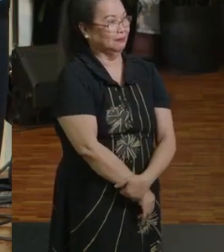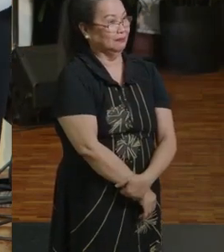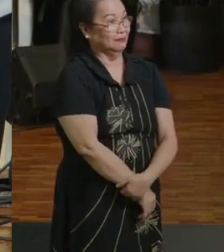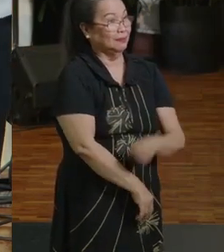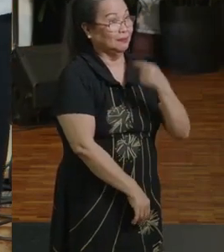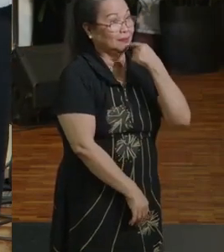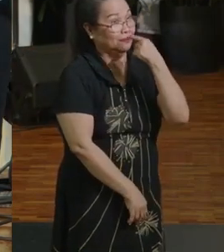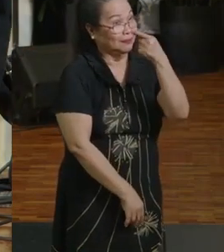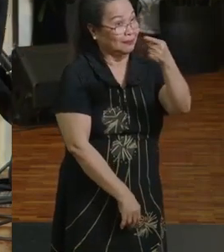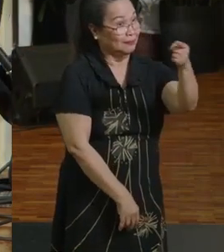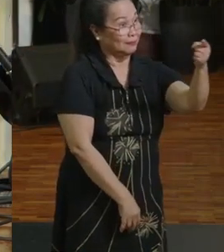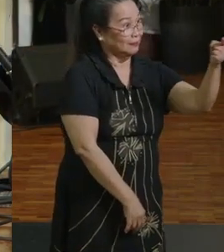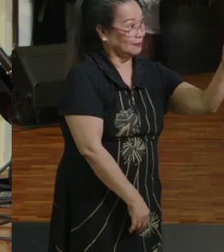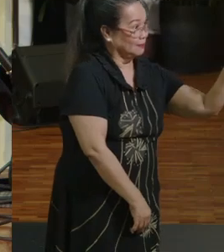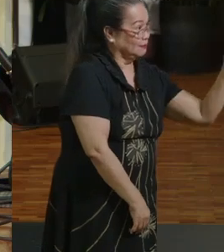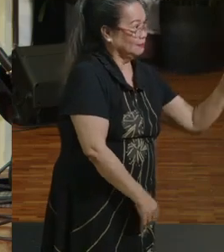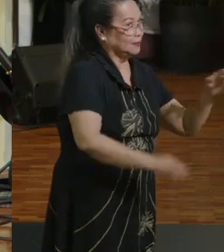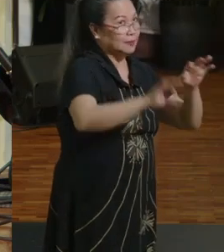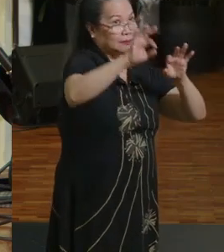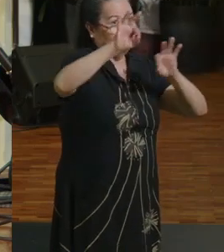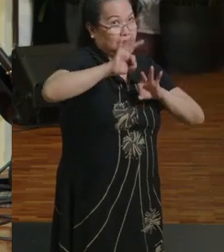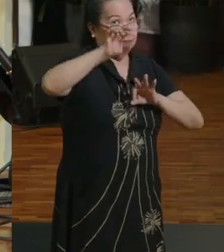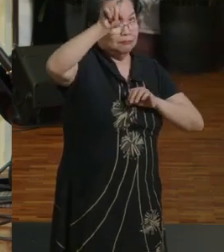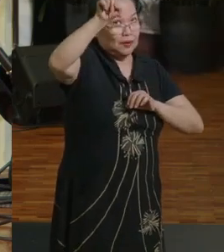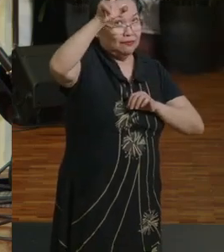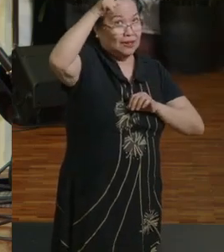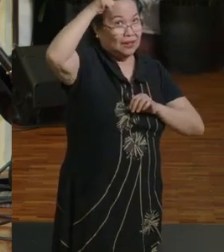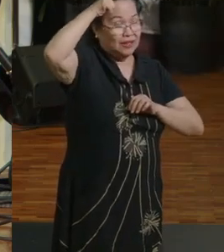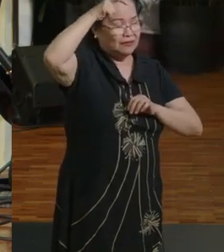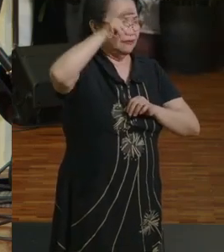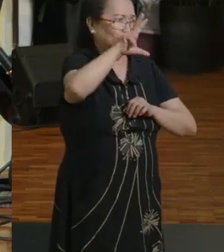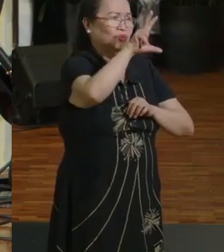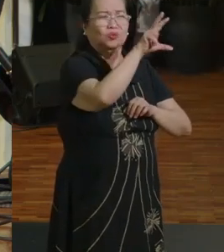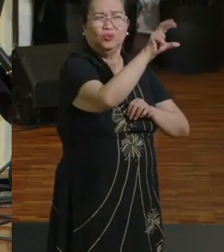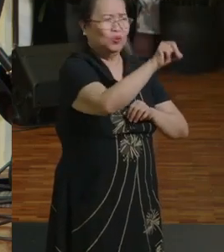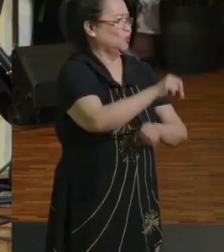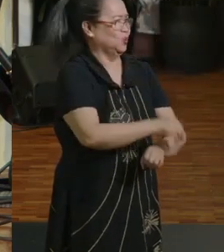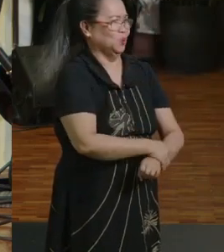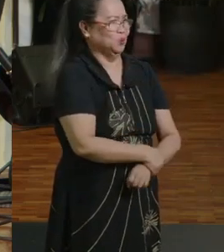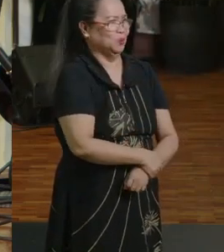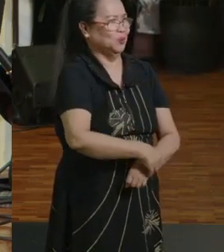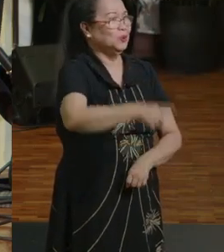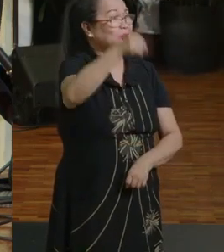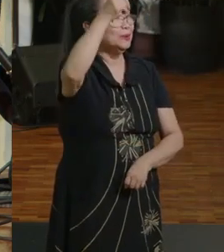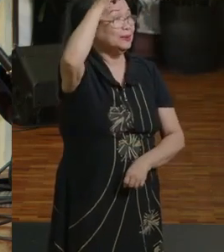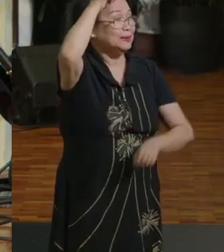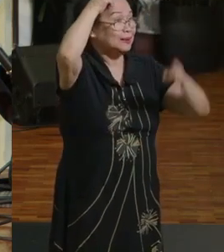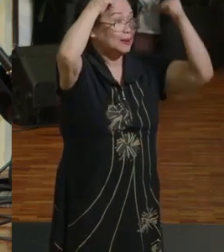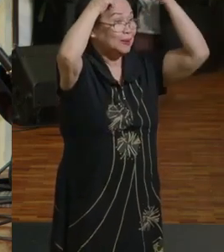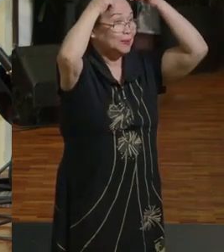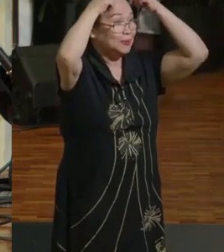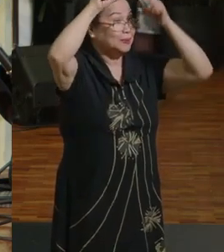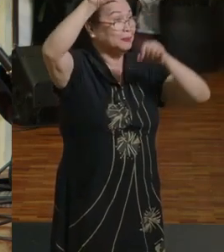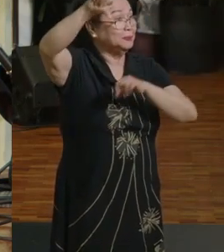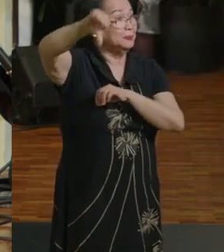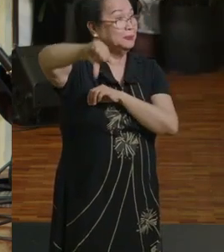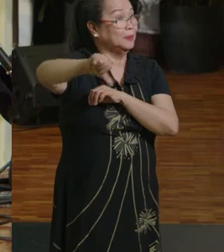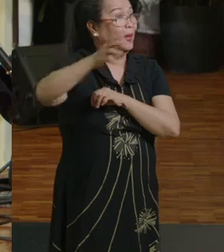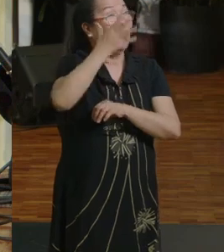Pinapasabi niya sa atin na siya ay nakakatakot. Pero ang demonyo po, mga kapatid, ay kahali-halina.